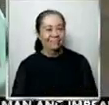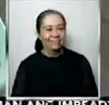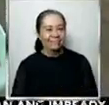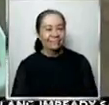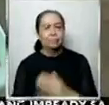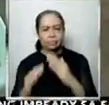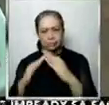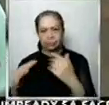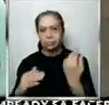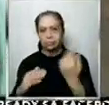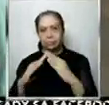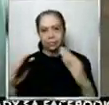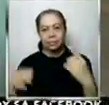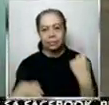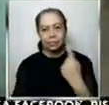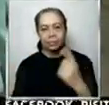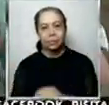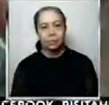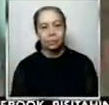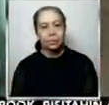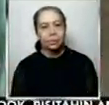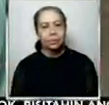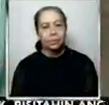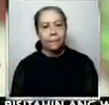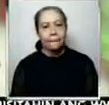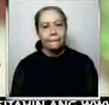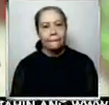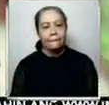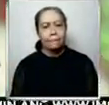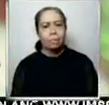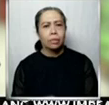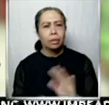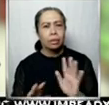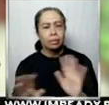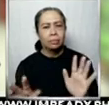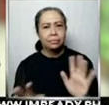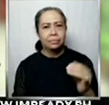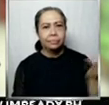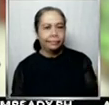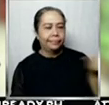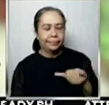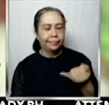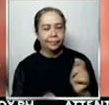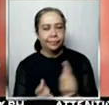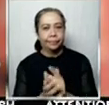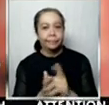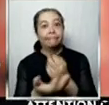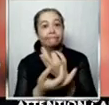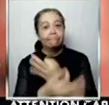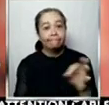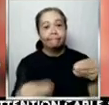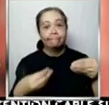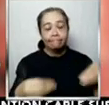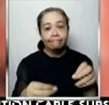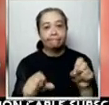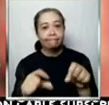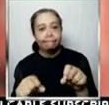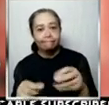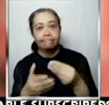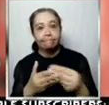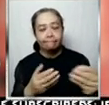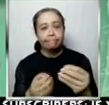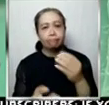po. Tapos? Huwag nang mangimbita. Malaya nang muling magtinda, bumili at kumonsumo